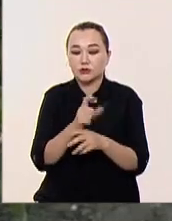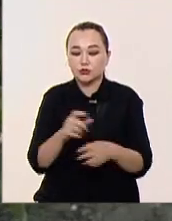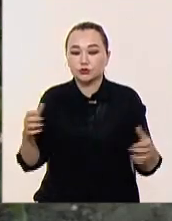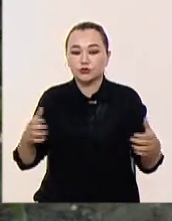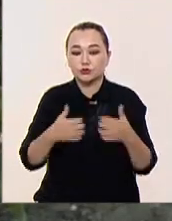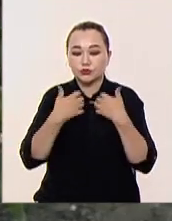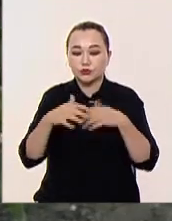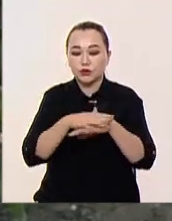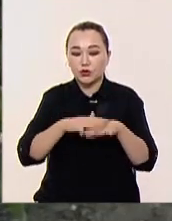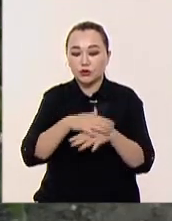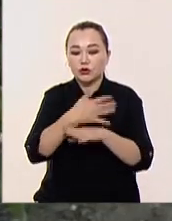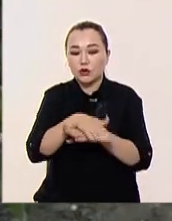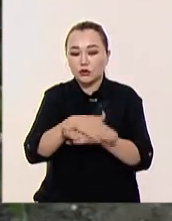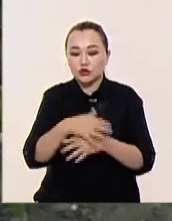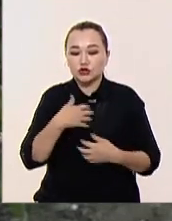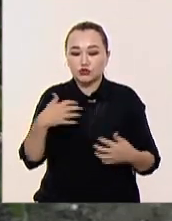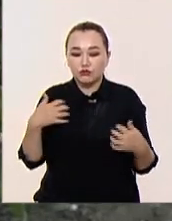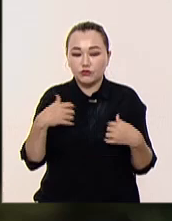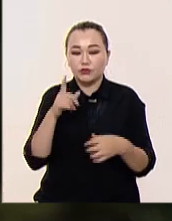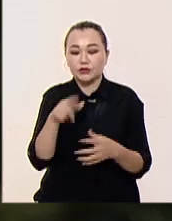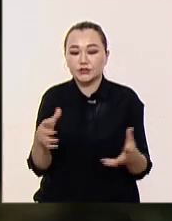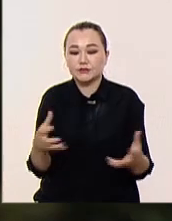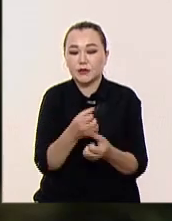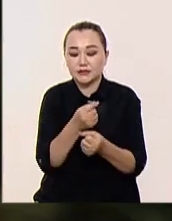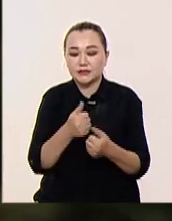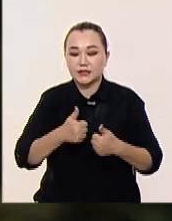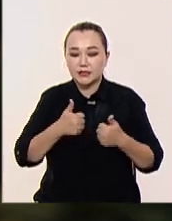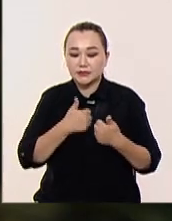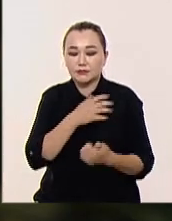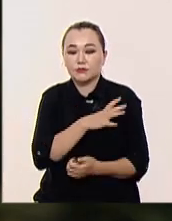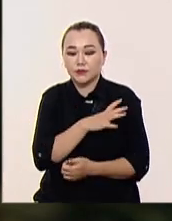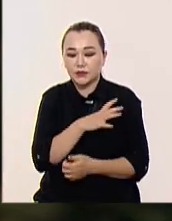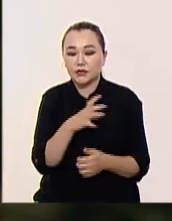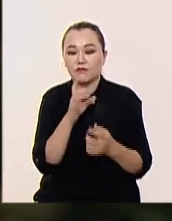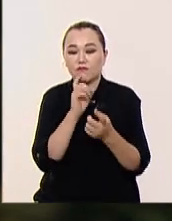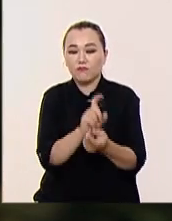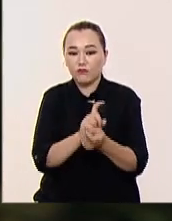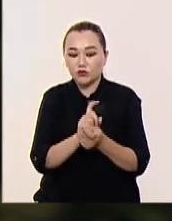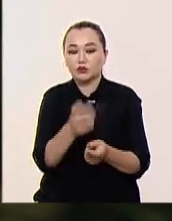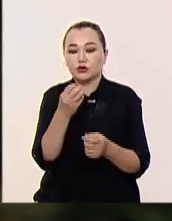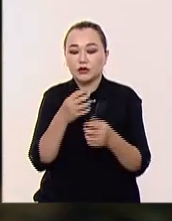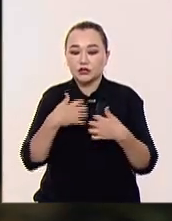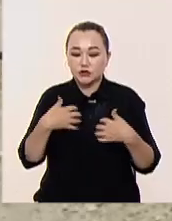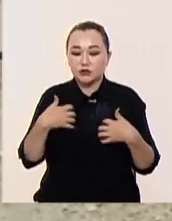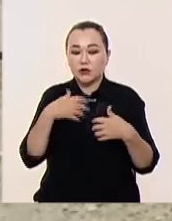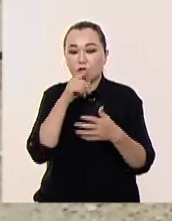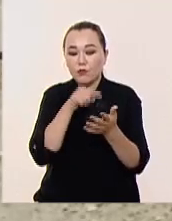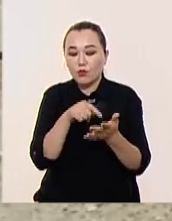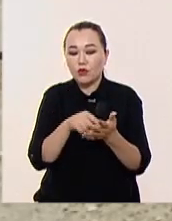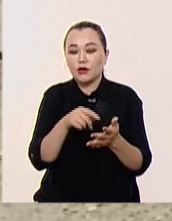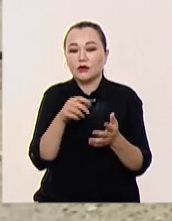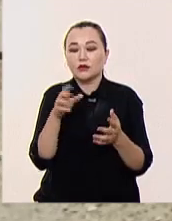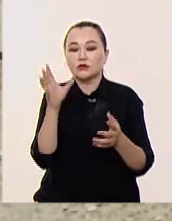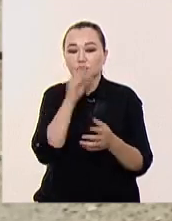жұрт тым болмағанда есік алдындағы үй жануарларын аман алып қалуға тырыстық дейді. Тілсіз жаумен күресе жүріп, ұсақ малды айдап үлгергенімен